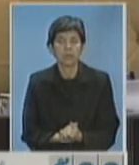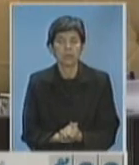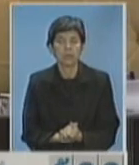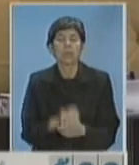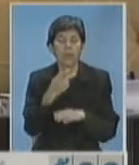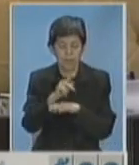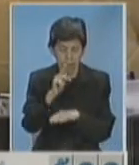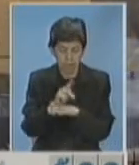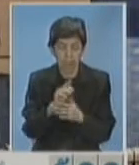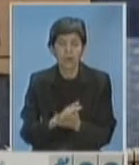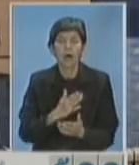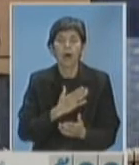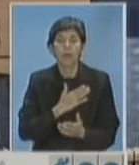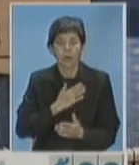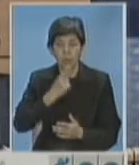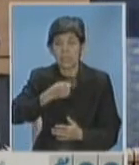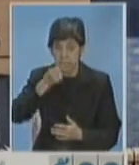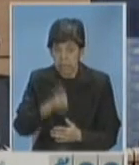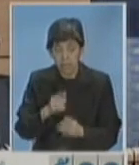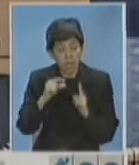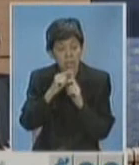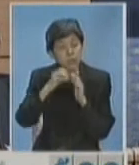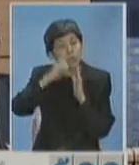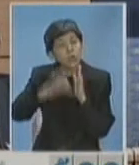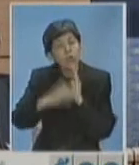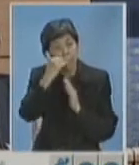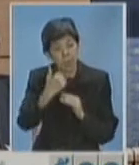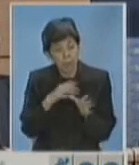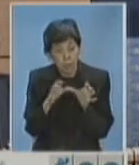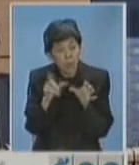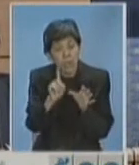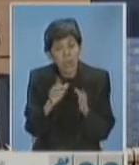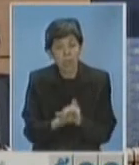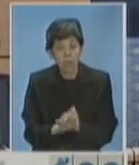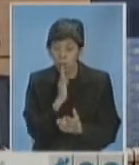ท่านประธานที่เคารพผมพูดความจริงใช้ผมถอนได้อย่างไรครับมีปูที่ไหน เ